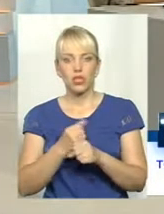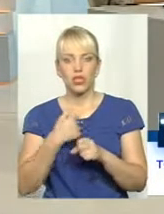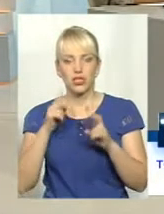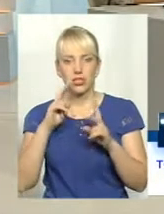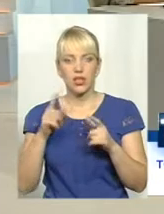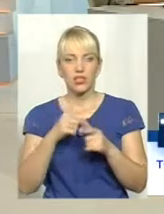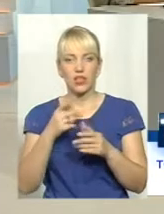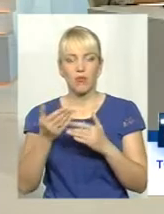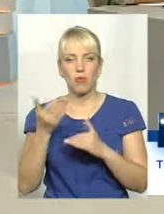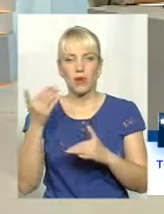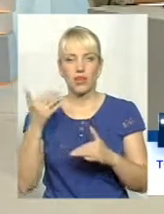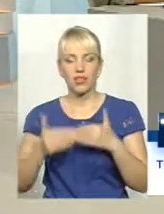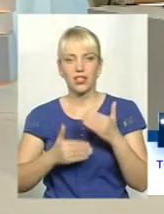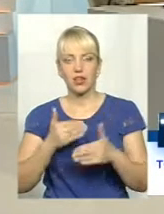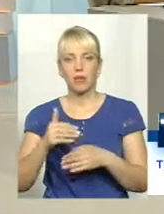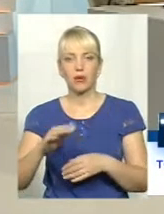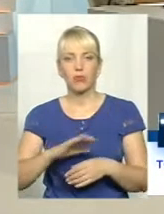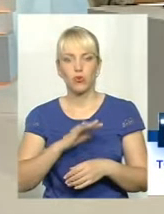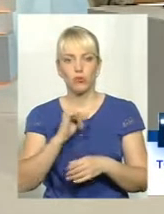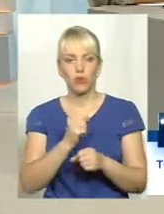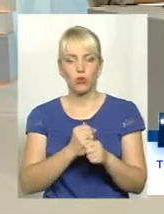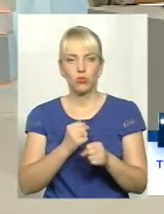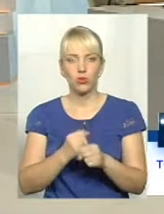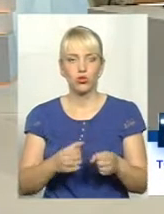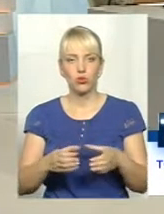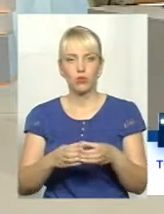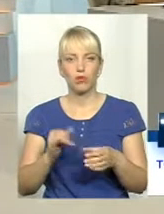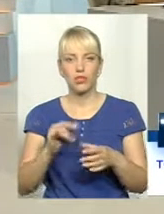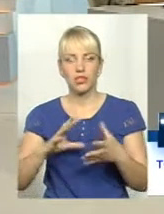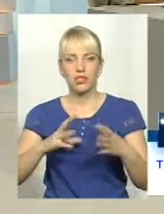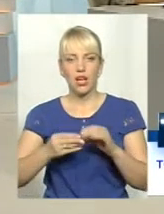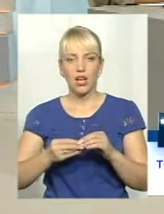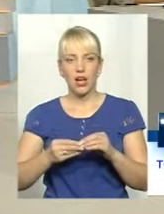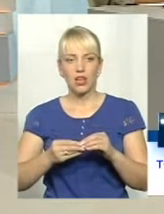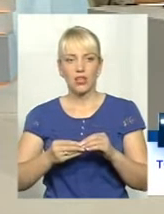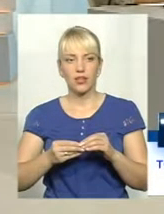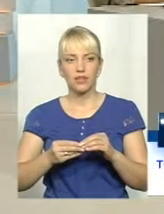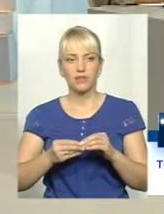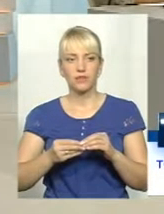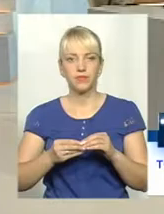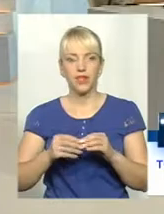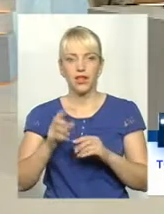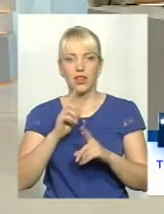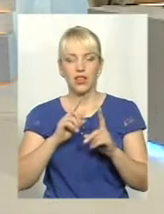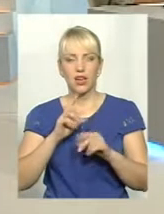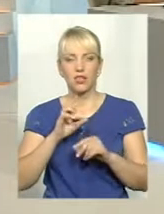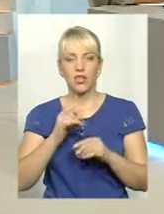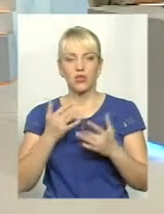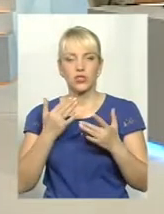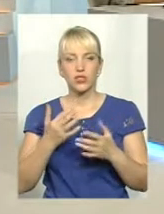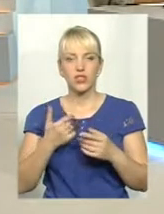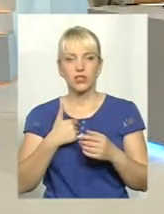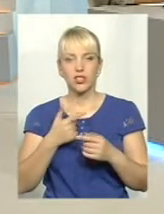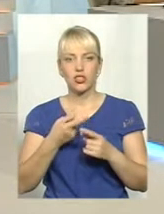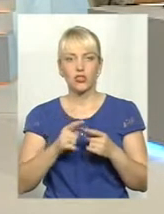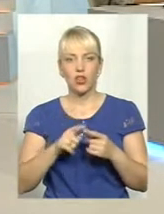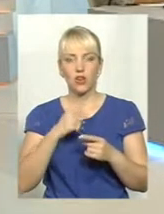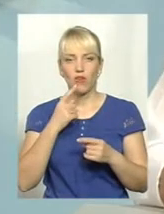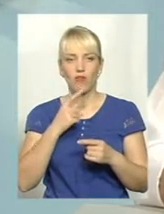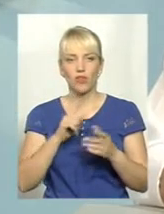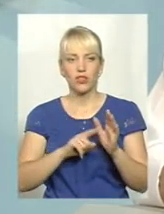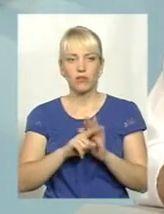бренд. І їхні ідеї теж мають бути враховані. Олеже. Також підтримую, що вони мають бути максимально долучені до